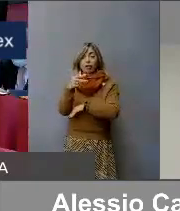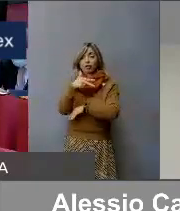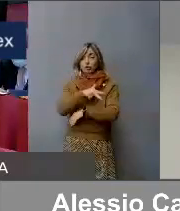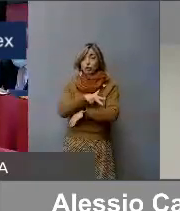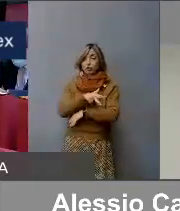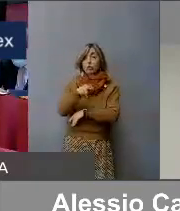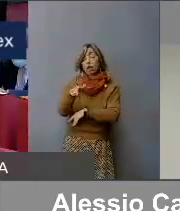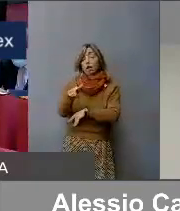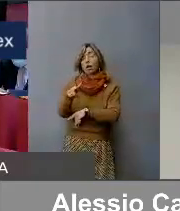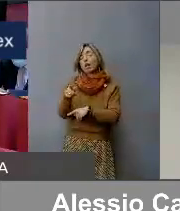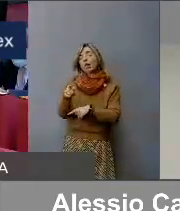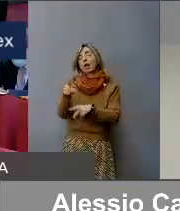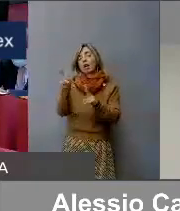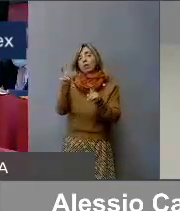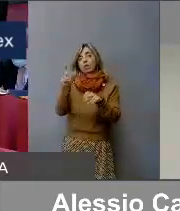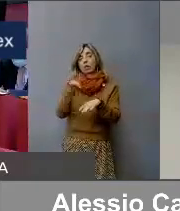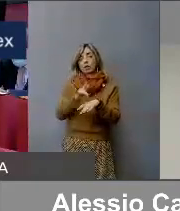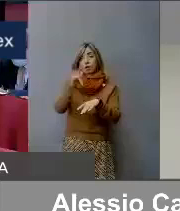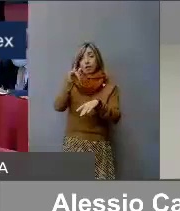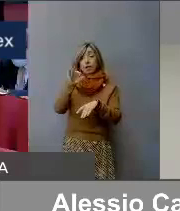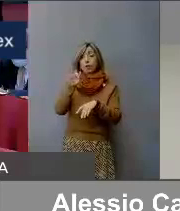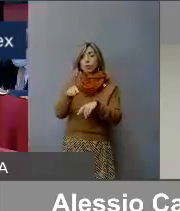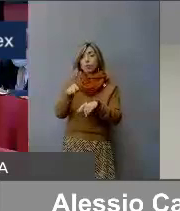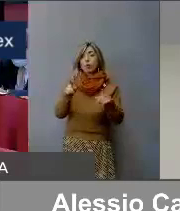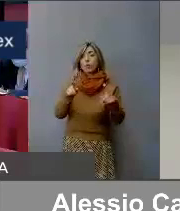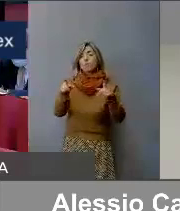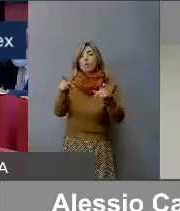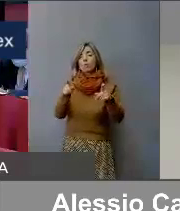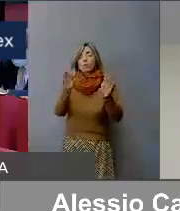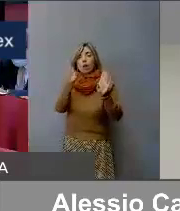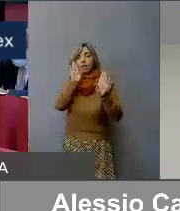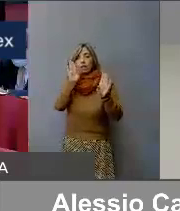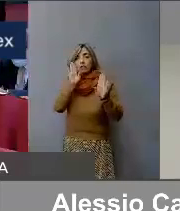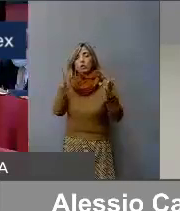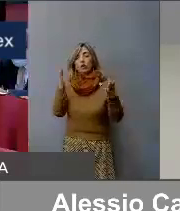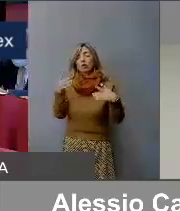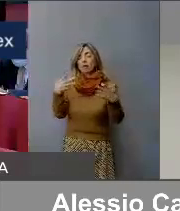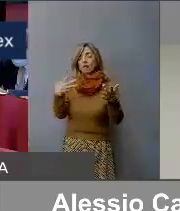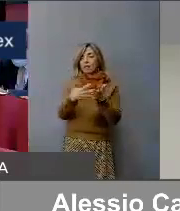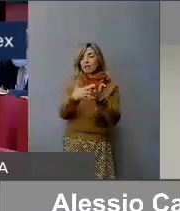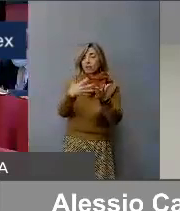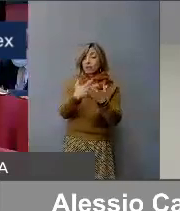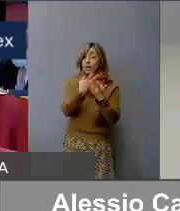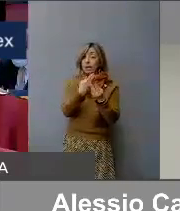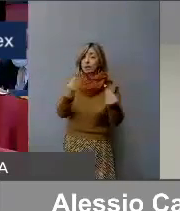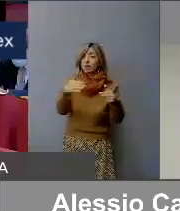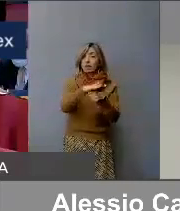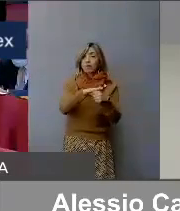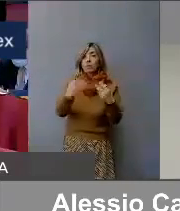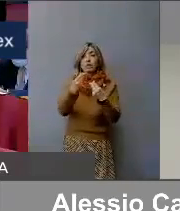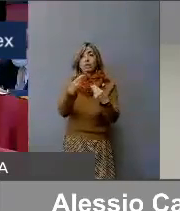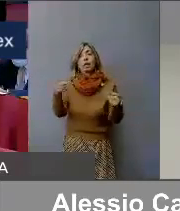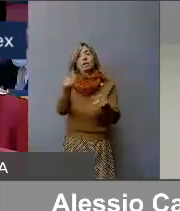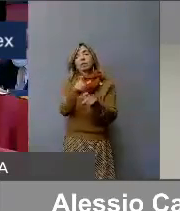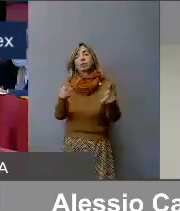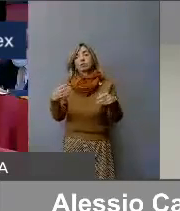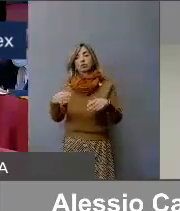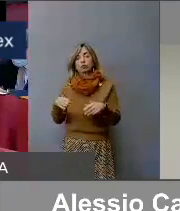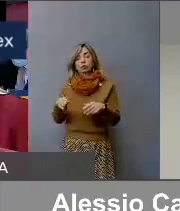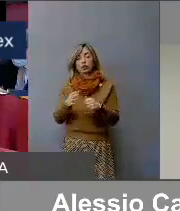in un momento difficile per molte famiglie e molte persone genovesi e quindi la